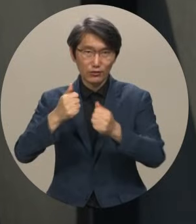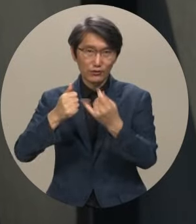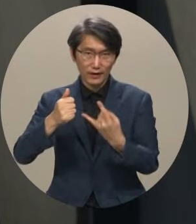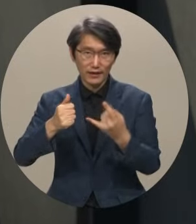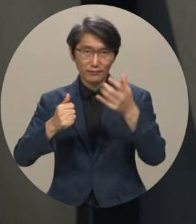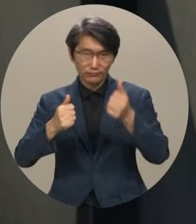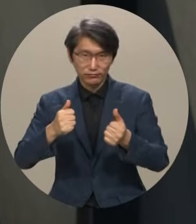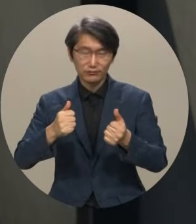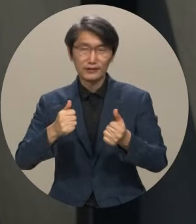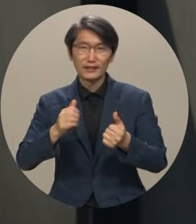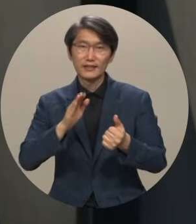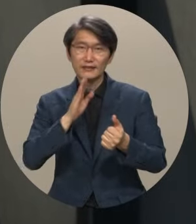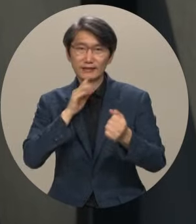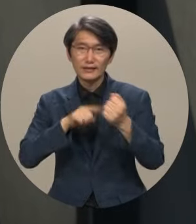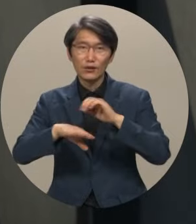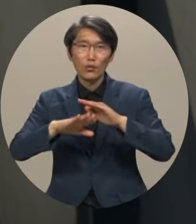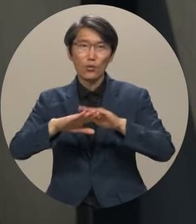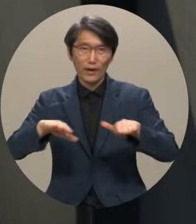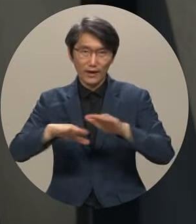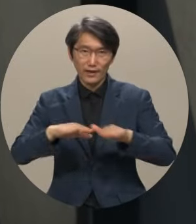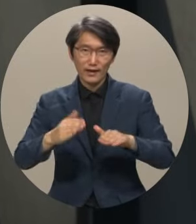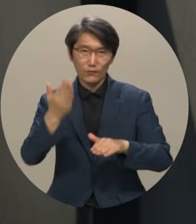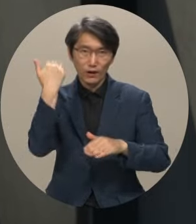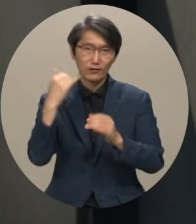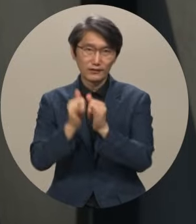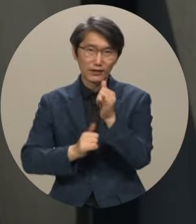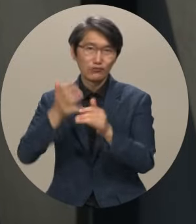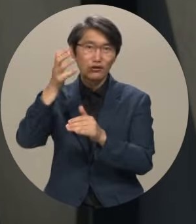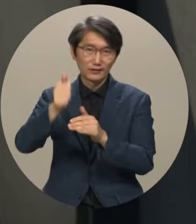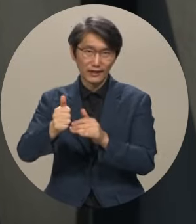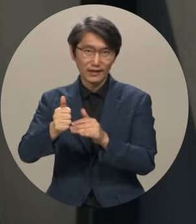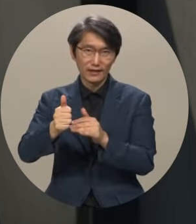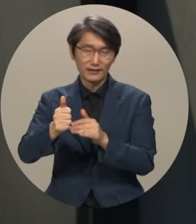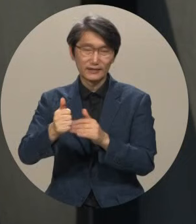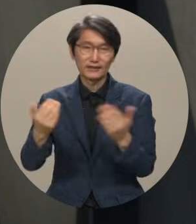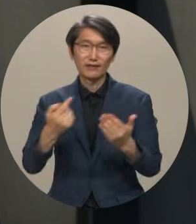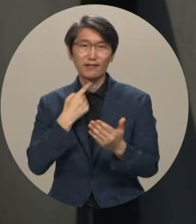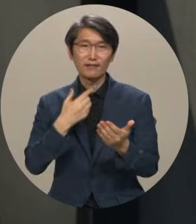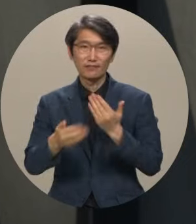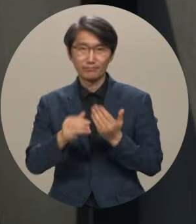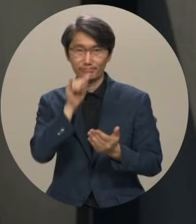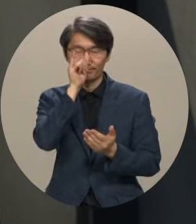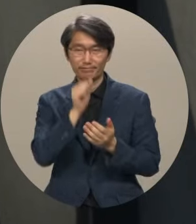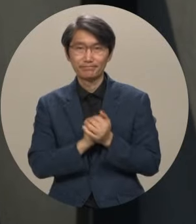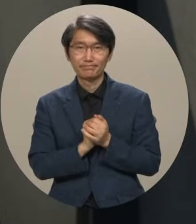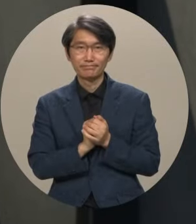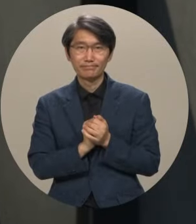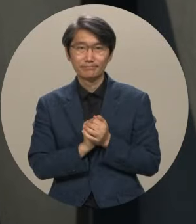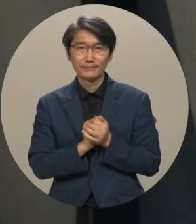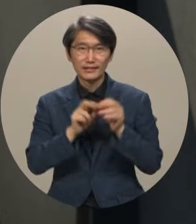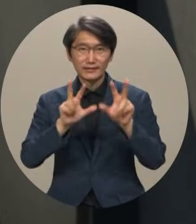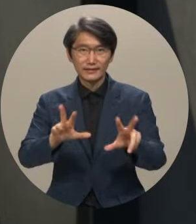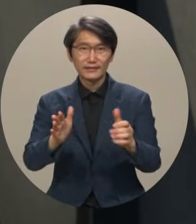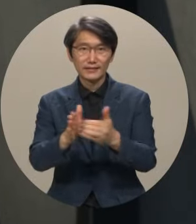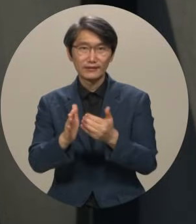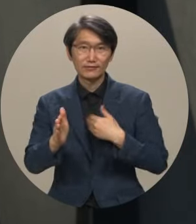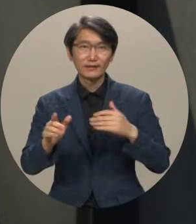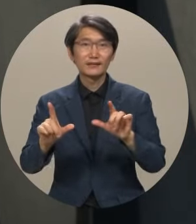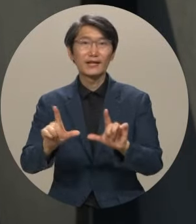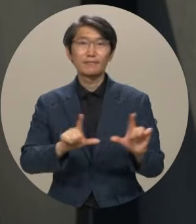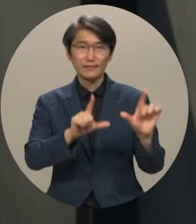2020년에는 진실 화해를 위한 과거사정리위원회 위원장으로 일했던 경력이 있습니다. 지금까지 저의